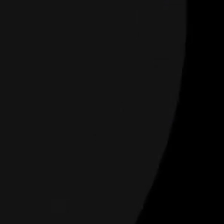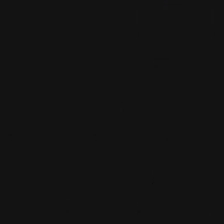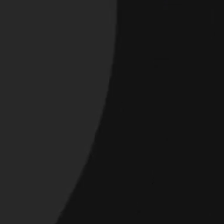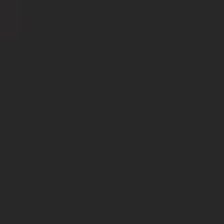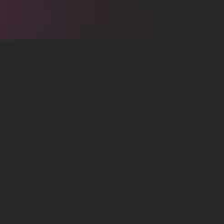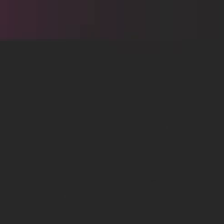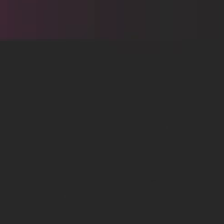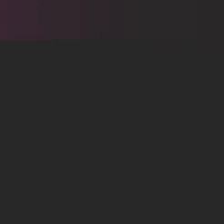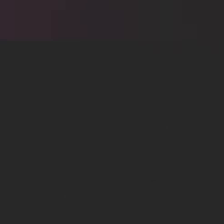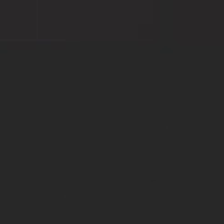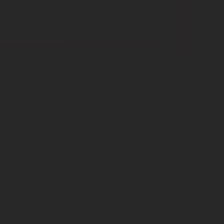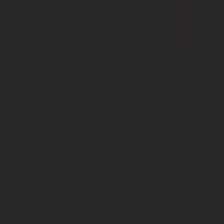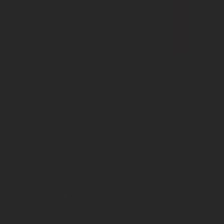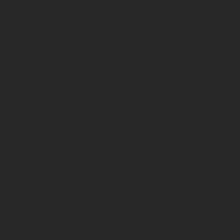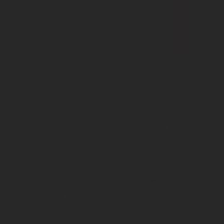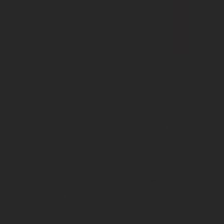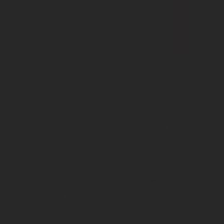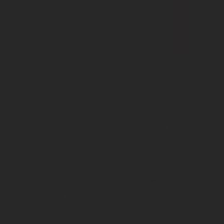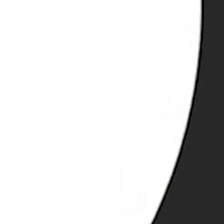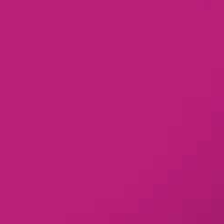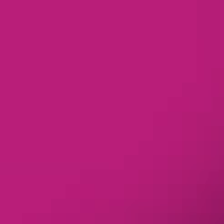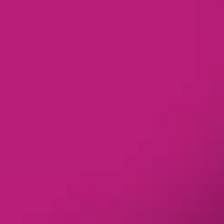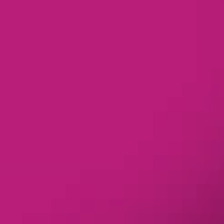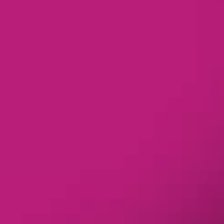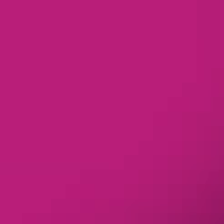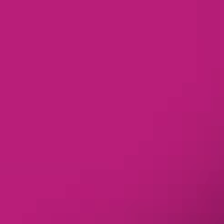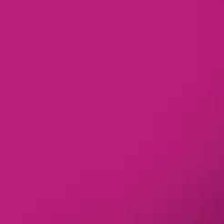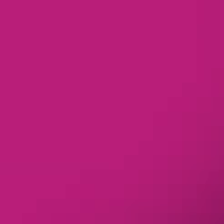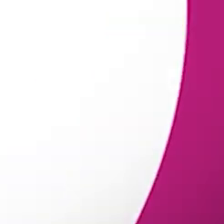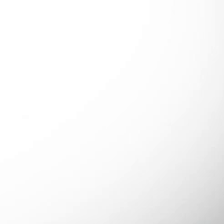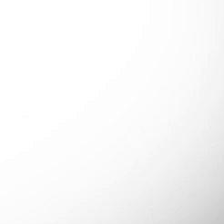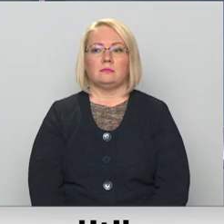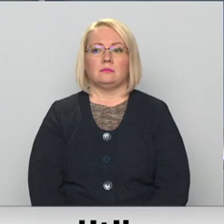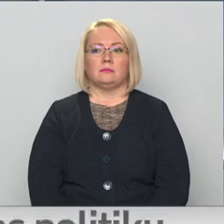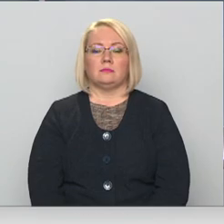Re, visi ēters ir te!